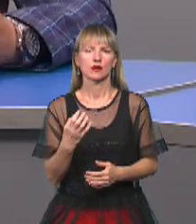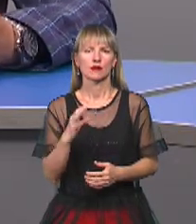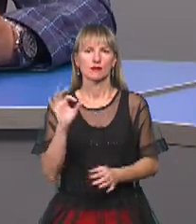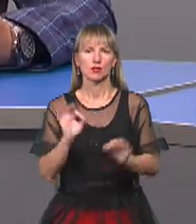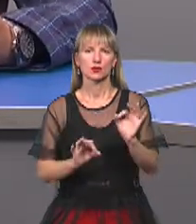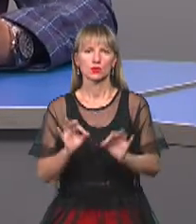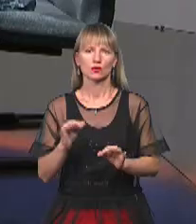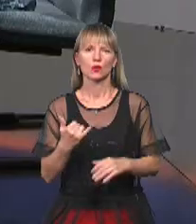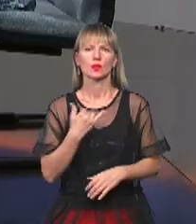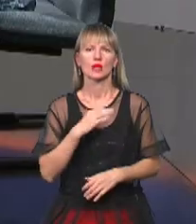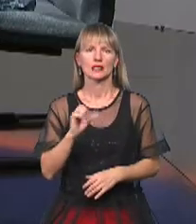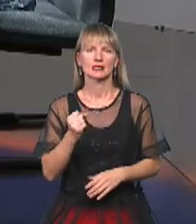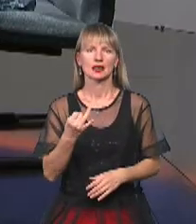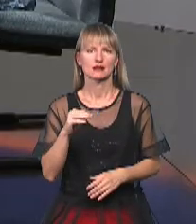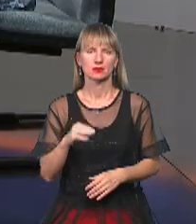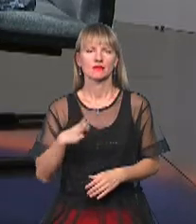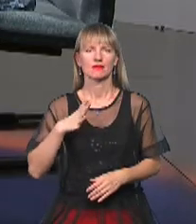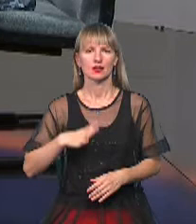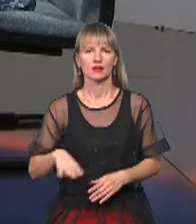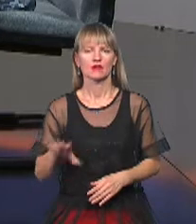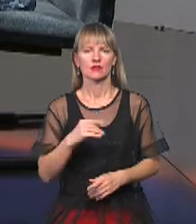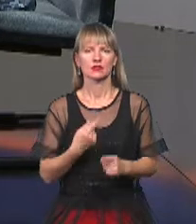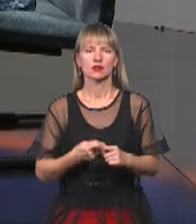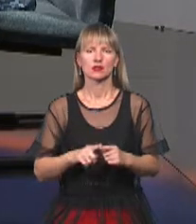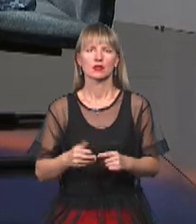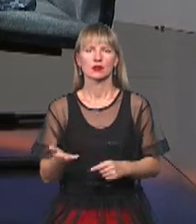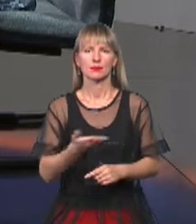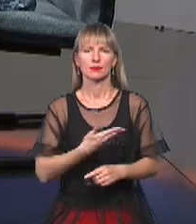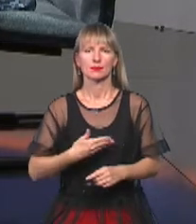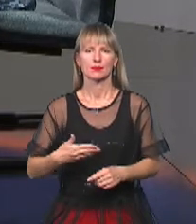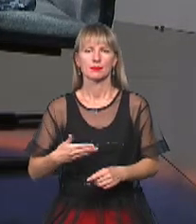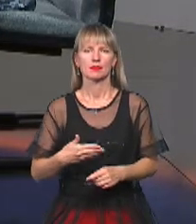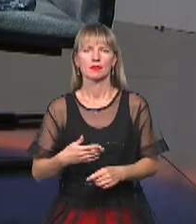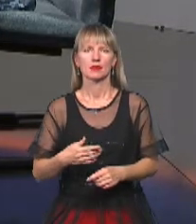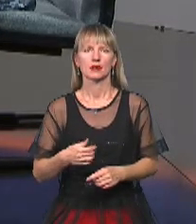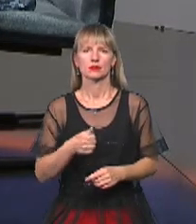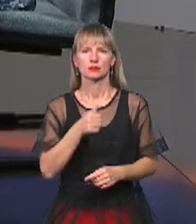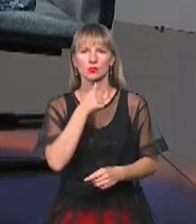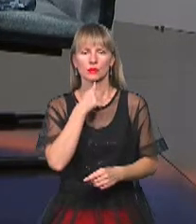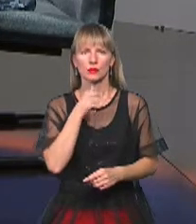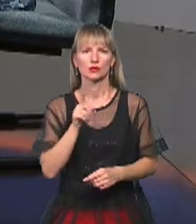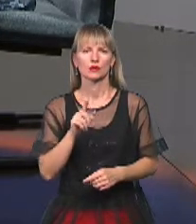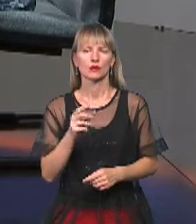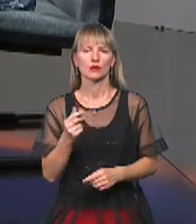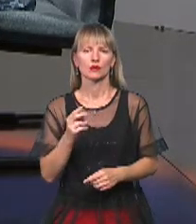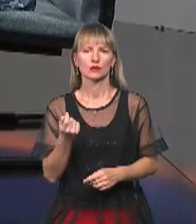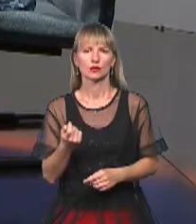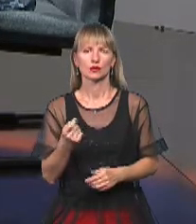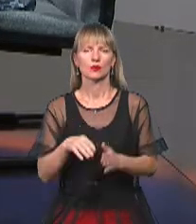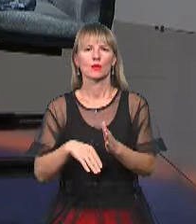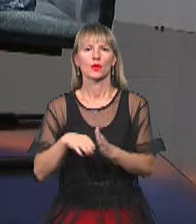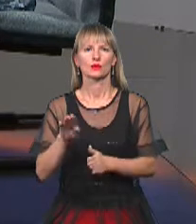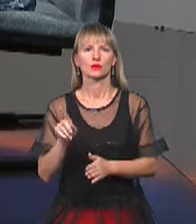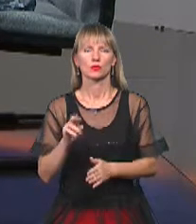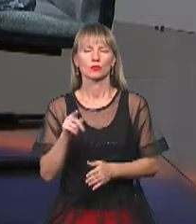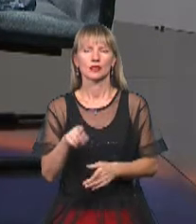500%. Тобто у нас сайт витримує всі ці, як би, моменти, ми його там імпрувили трохи, щоб він ну, поліпшили,